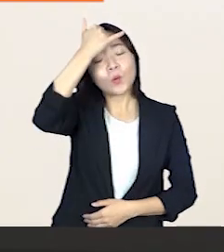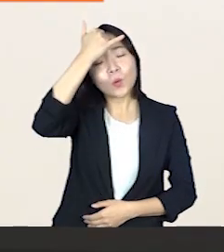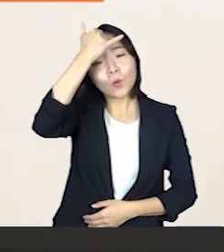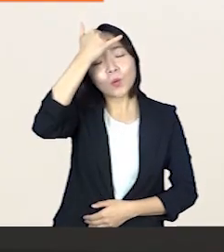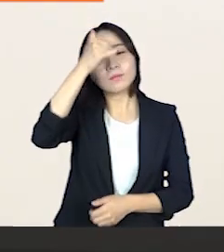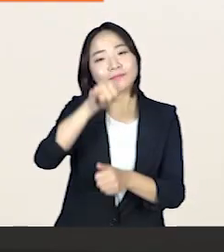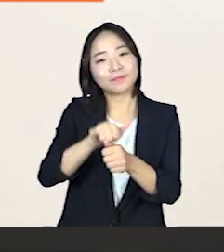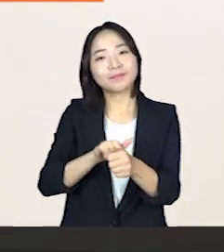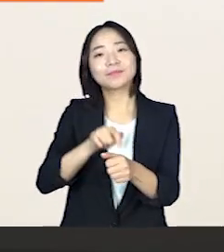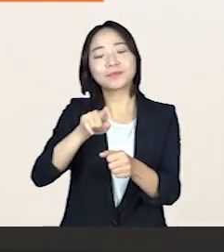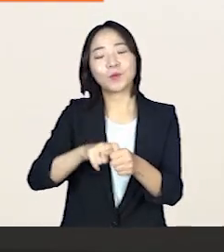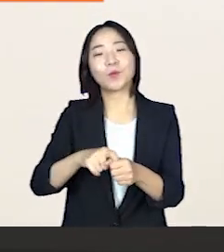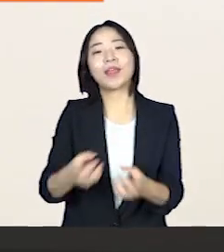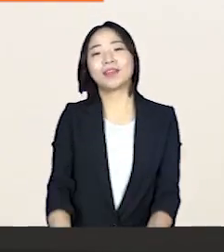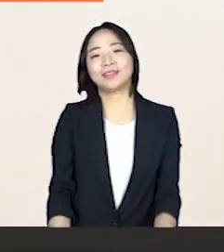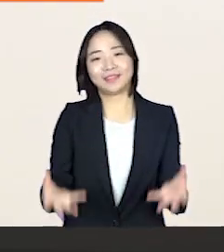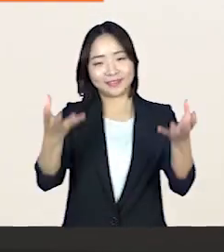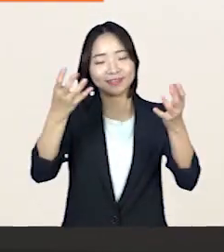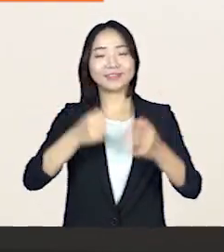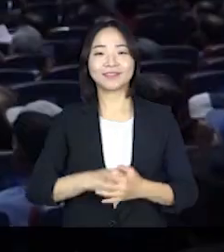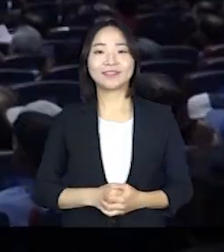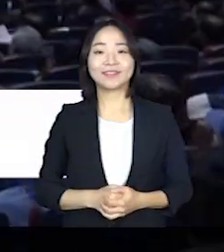위한 특별한 행사를 개최했습니다.